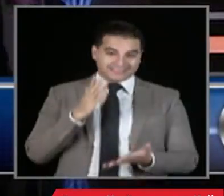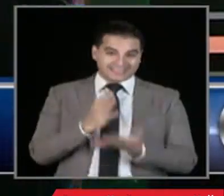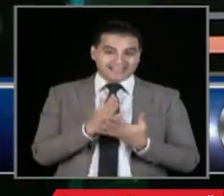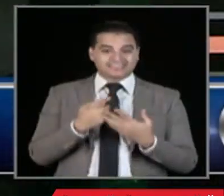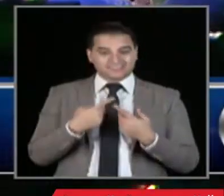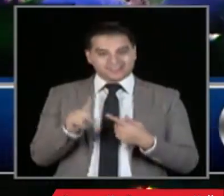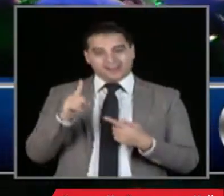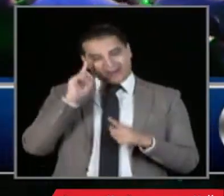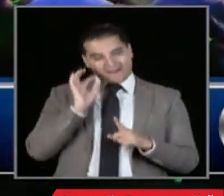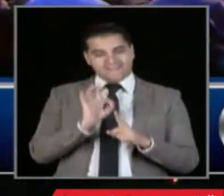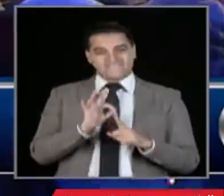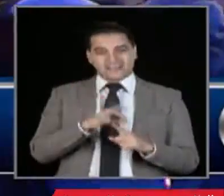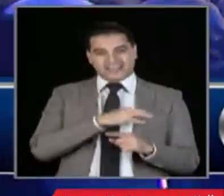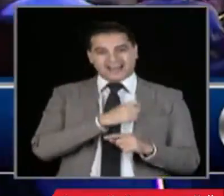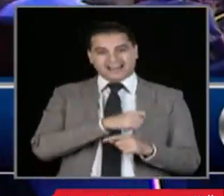هو